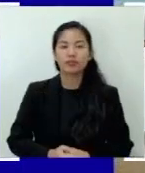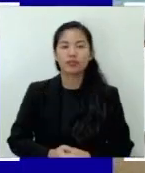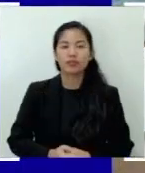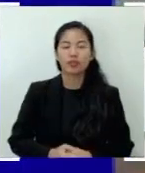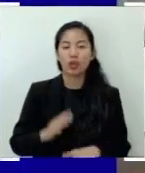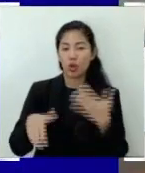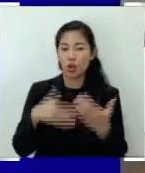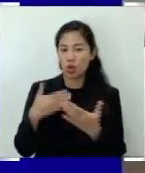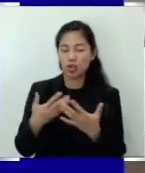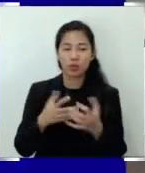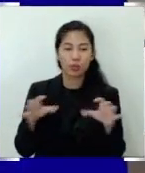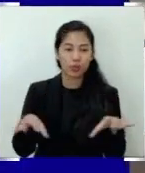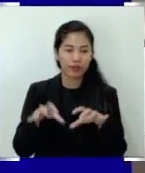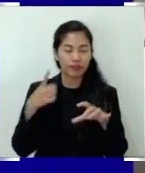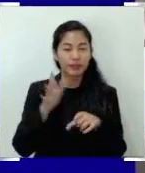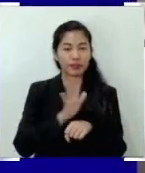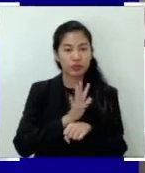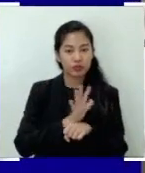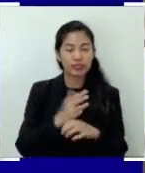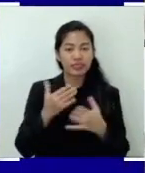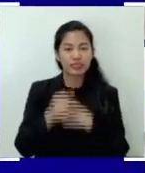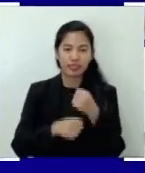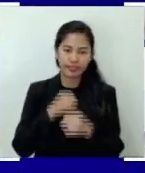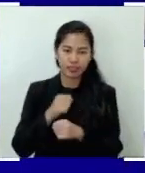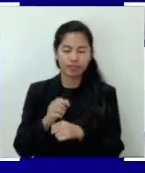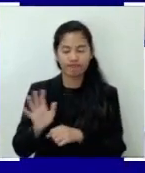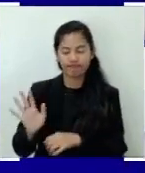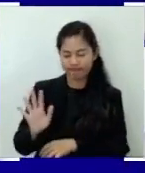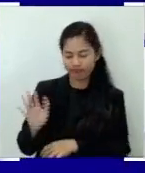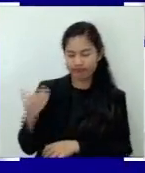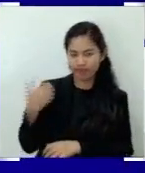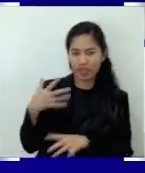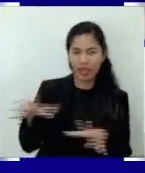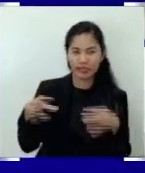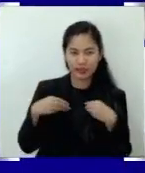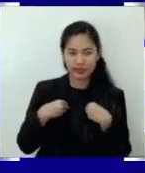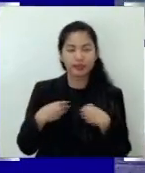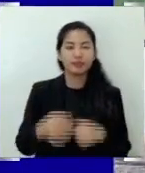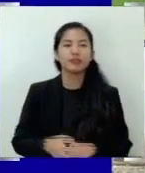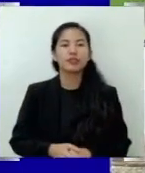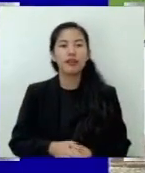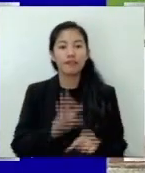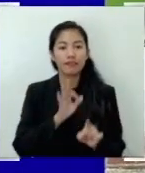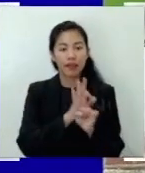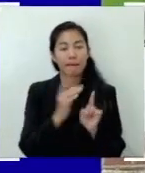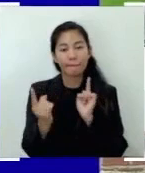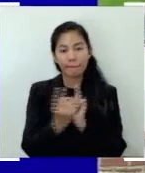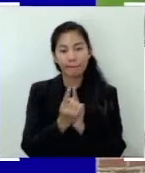drama series at movies ngayong taon. Tumanggi rin muna siya sa lahat ng overseas fan meets at renewal ng mga brand